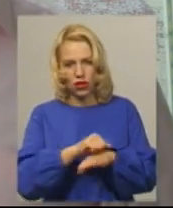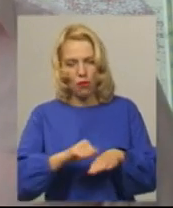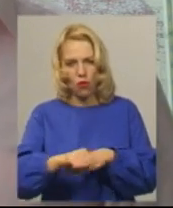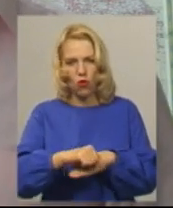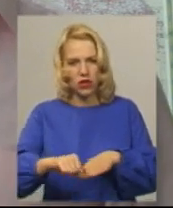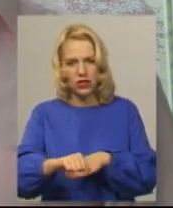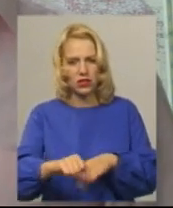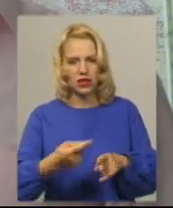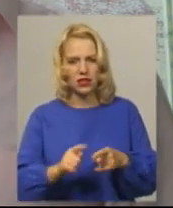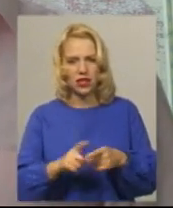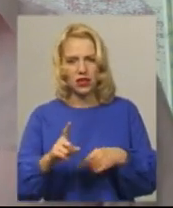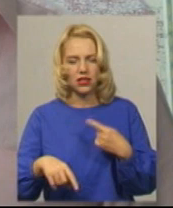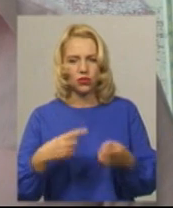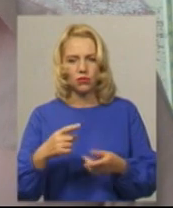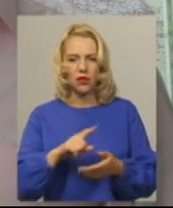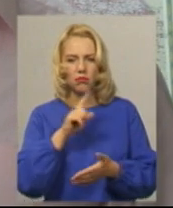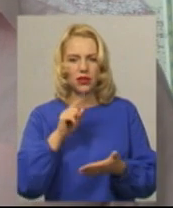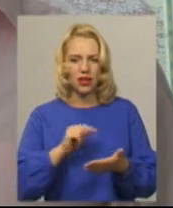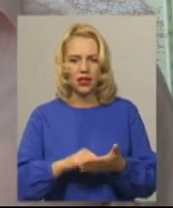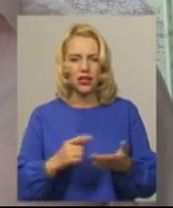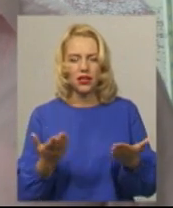Це вже наступні питання, які